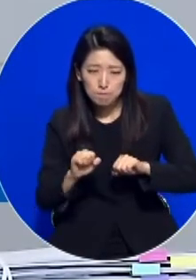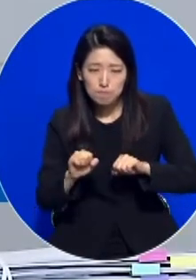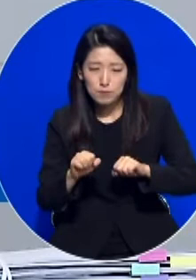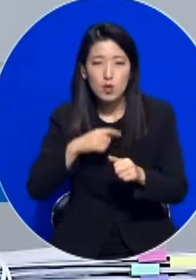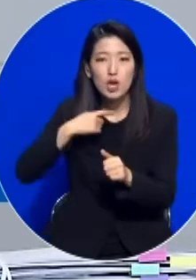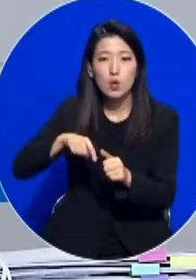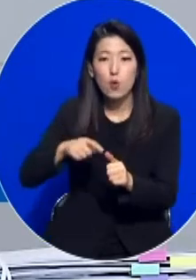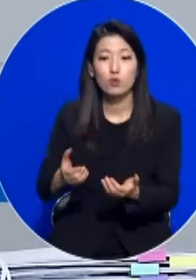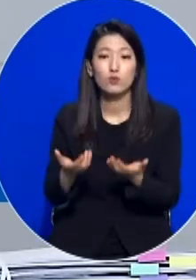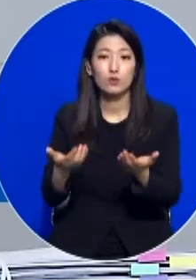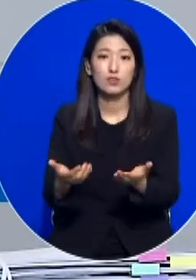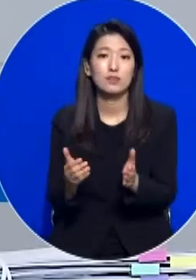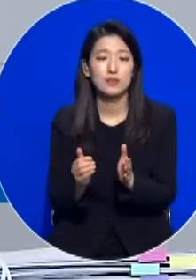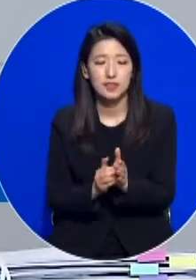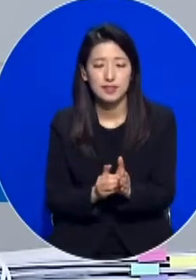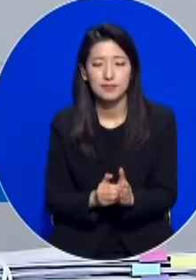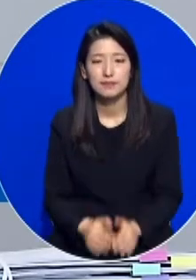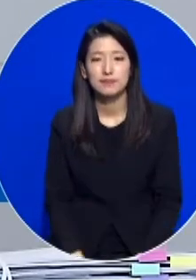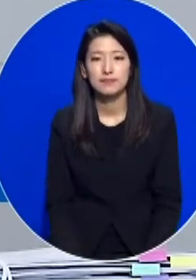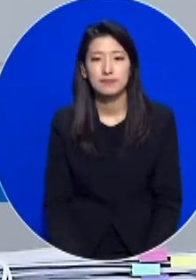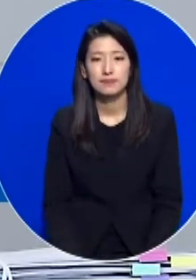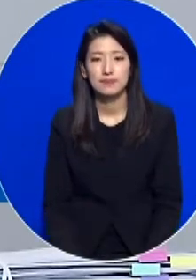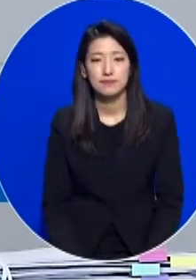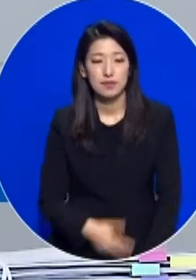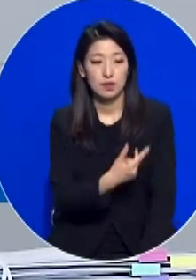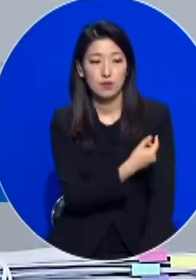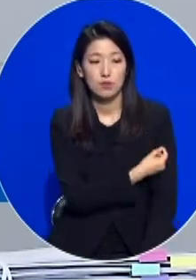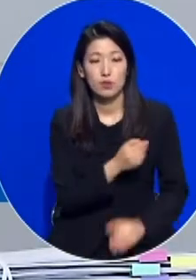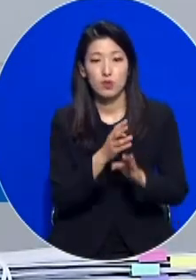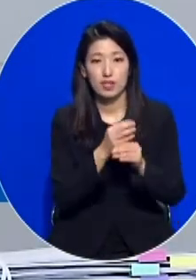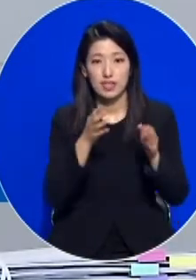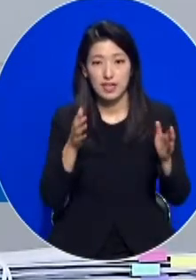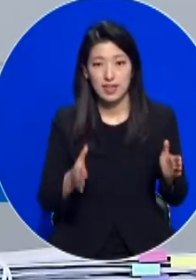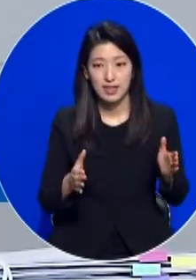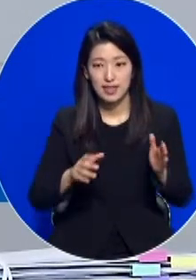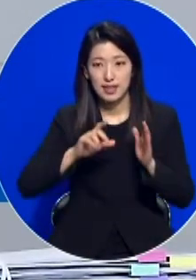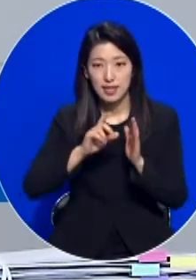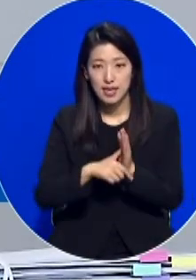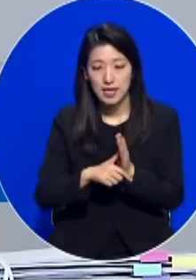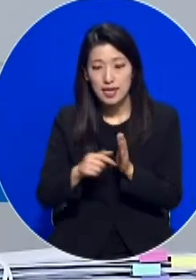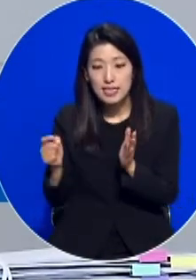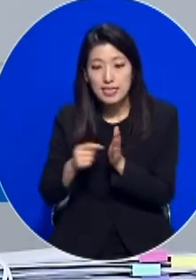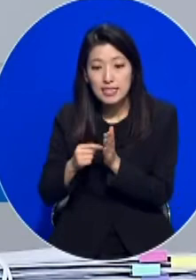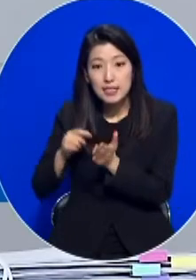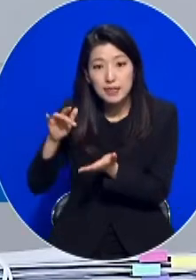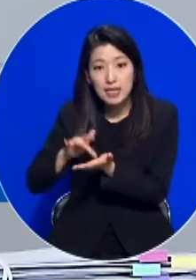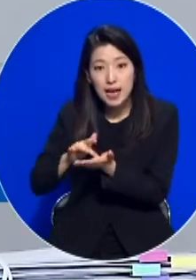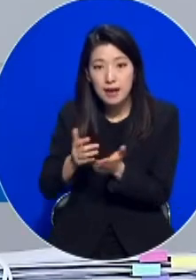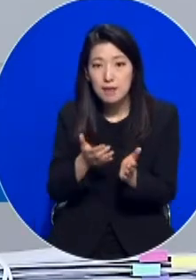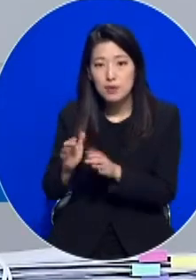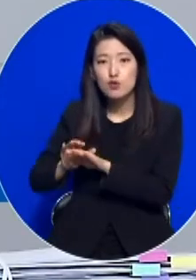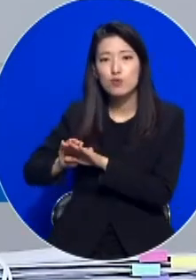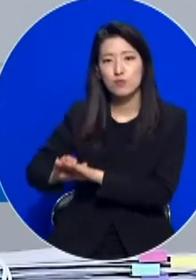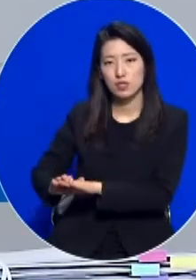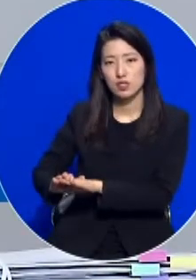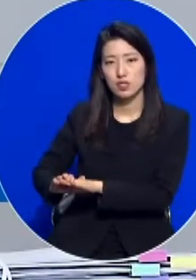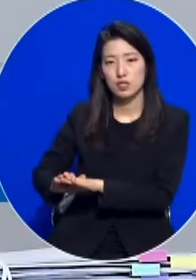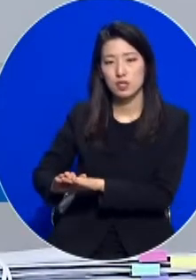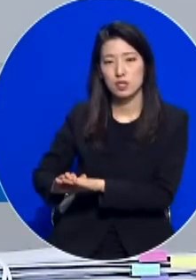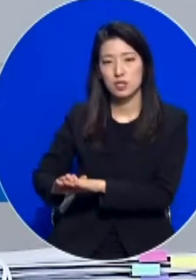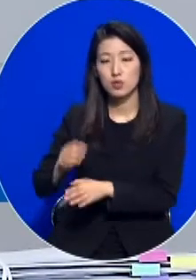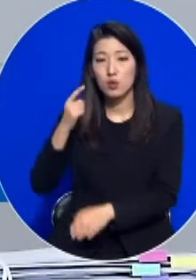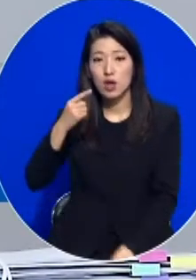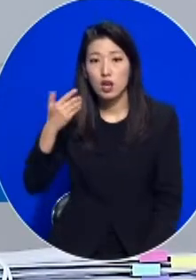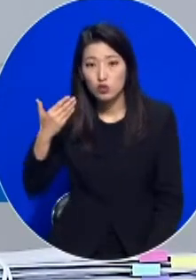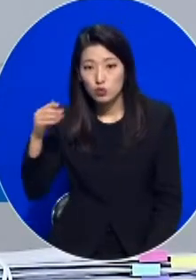있습니다. 또한 접종 기간 및 응급 의료기관에 에피네프린 등 응급의약품을 비치하고 소방청과